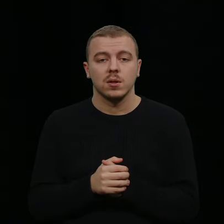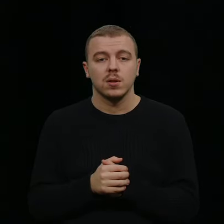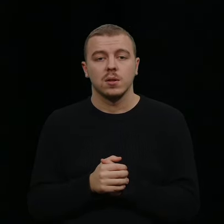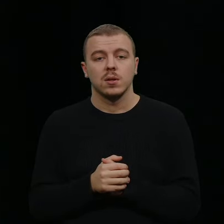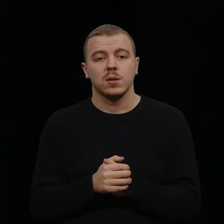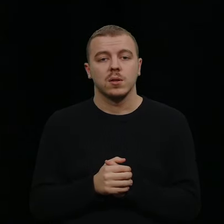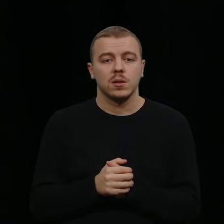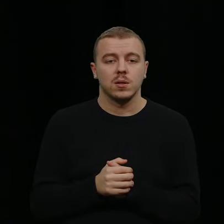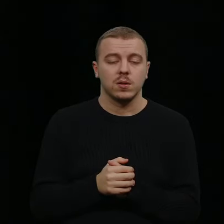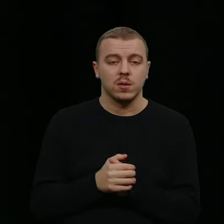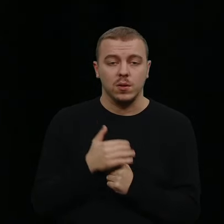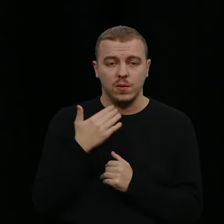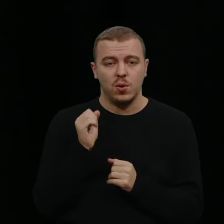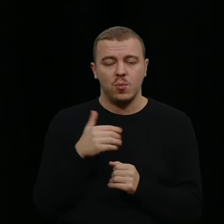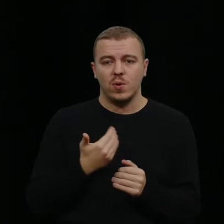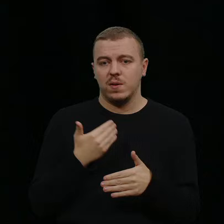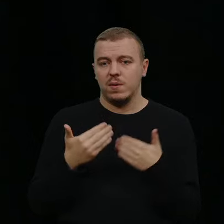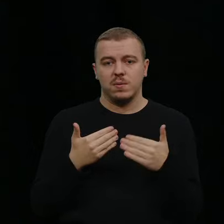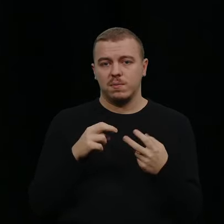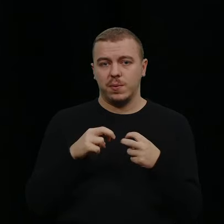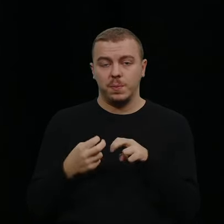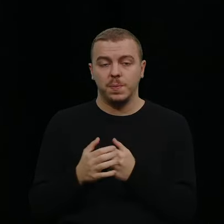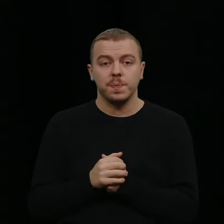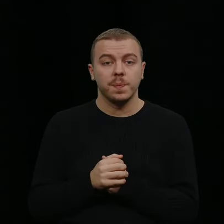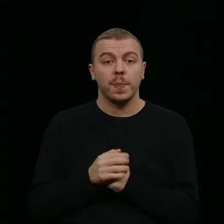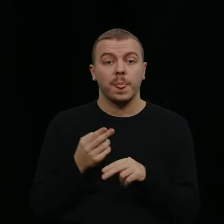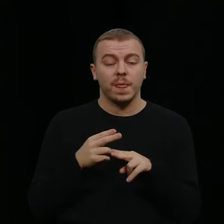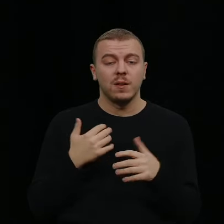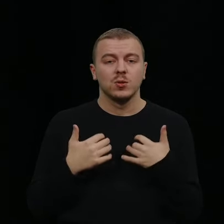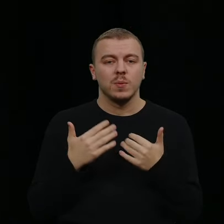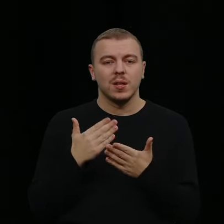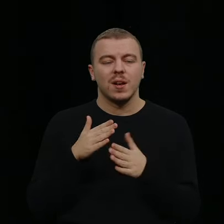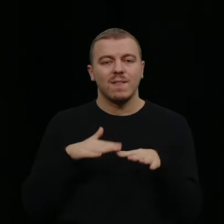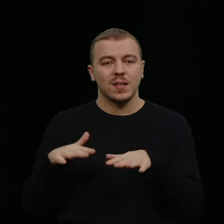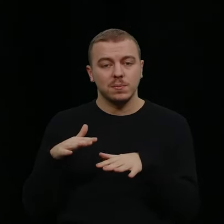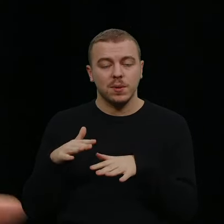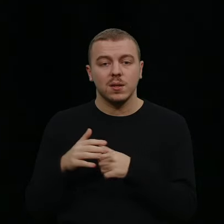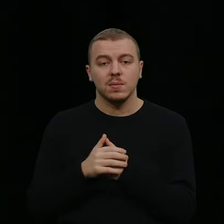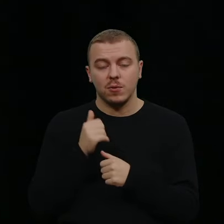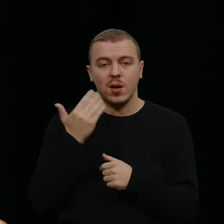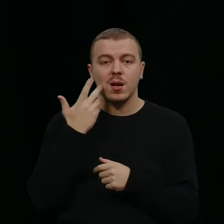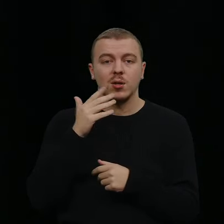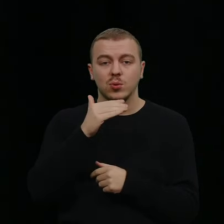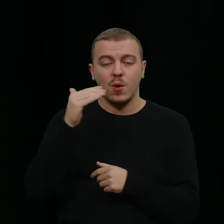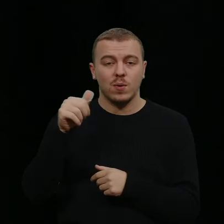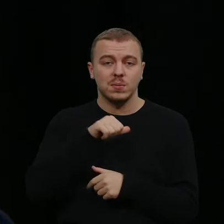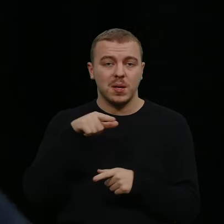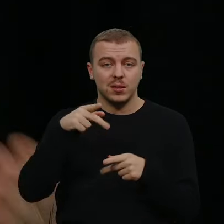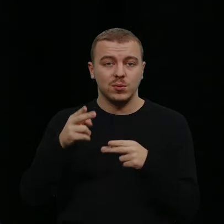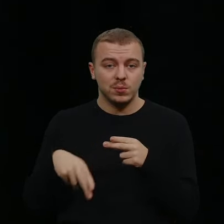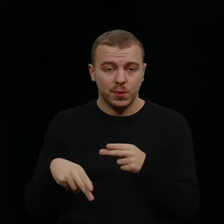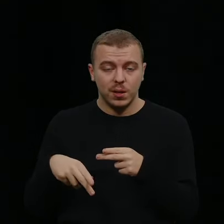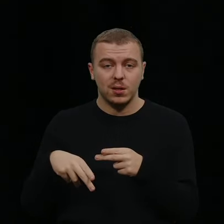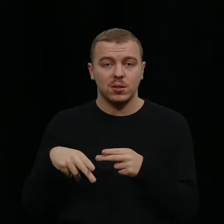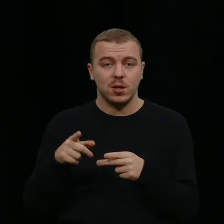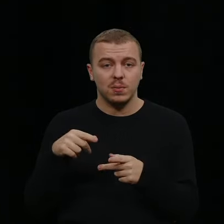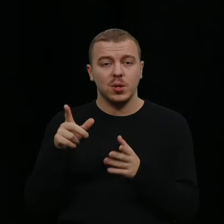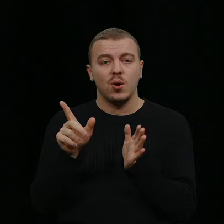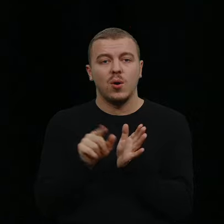ir tas gali atsiliepti visam gyvenimui. Todėl tie skuboti veiksmai, kada suaugusiai patys sprendžia, kad čia vat,